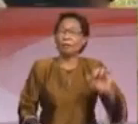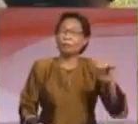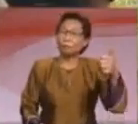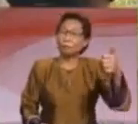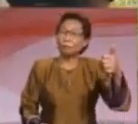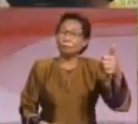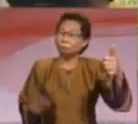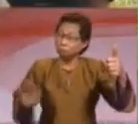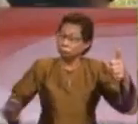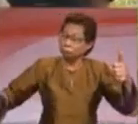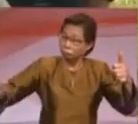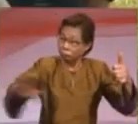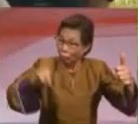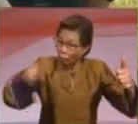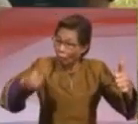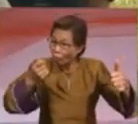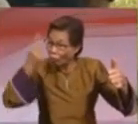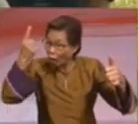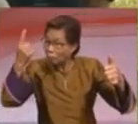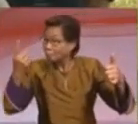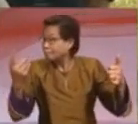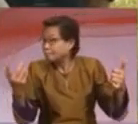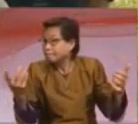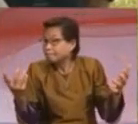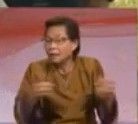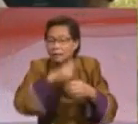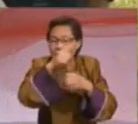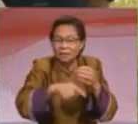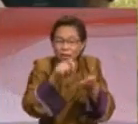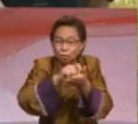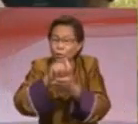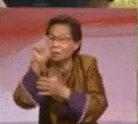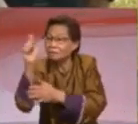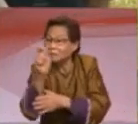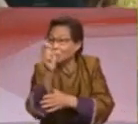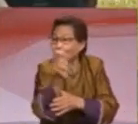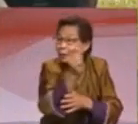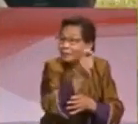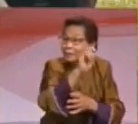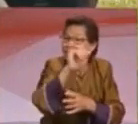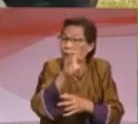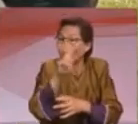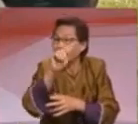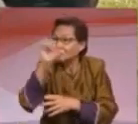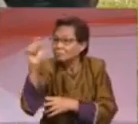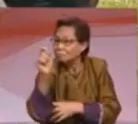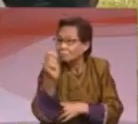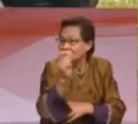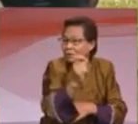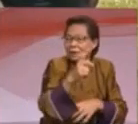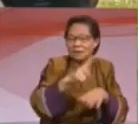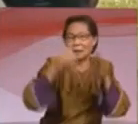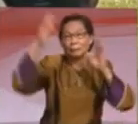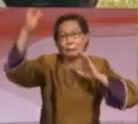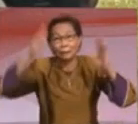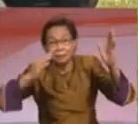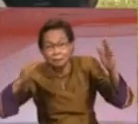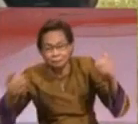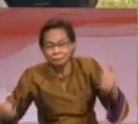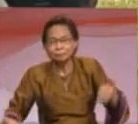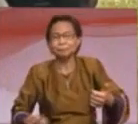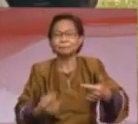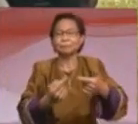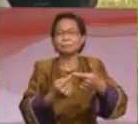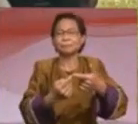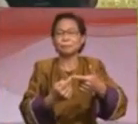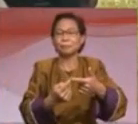halus paham tentang kedudukan tulisan Jawi di tanah air